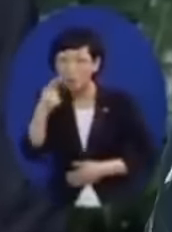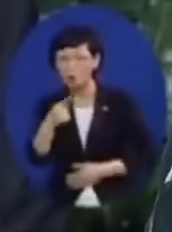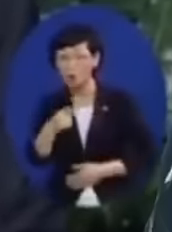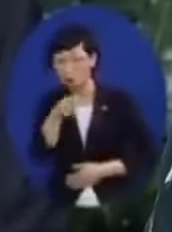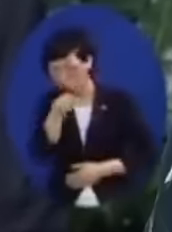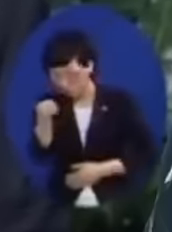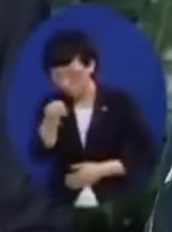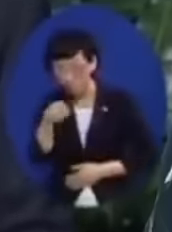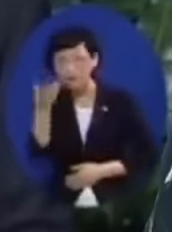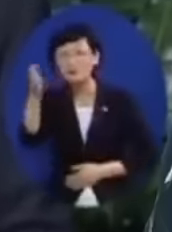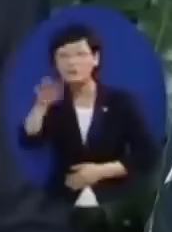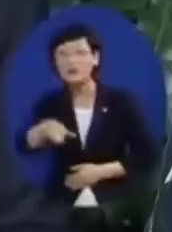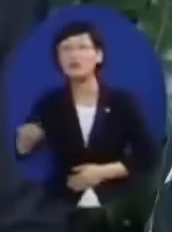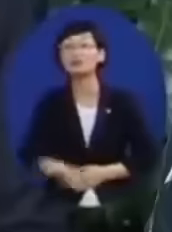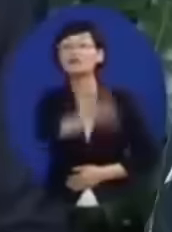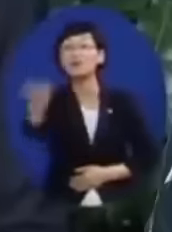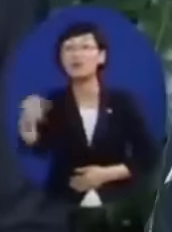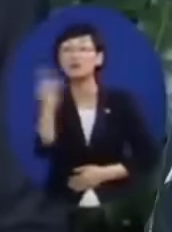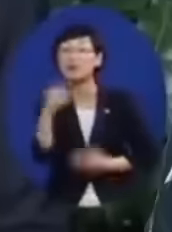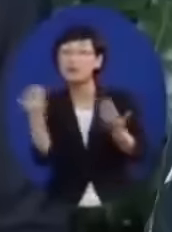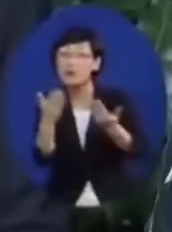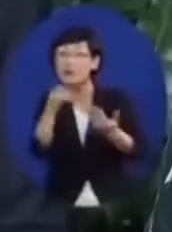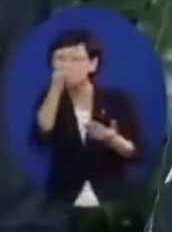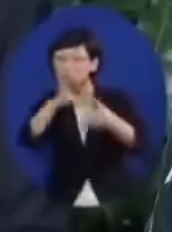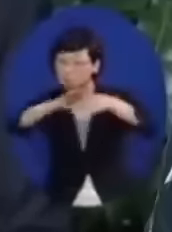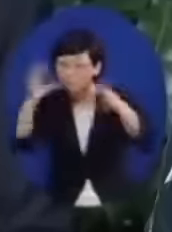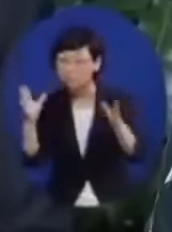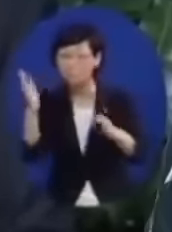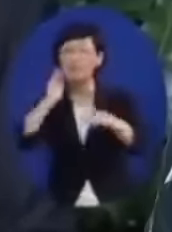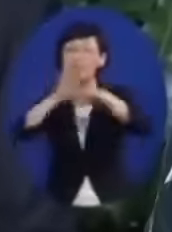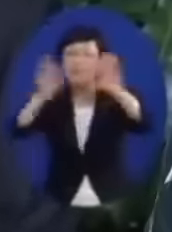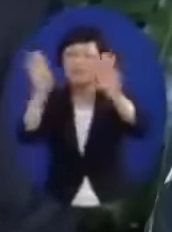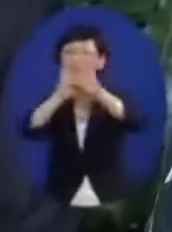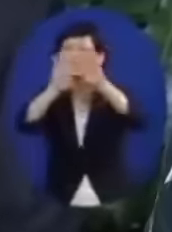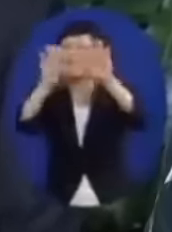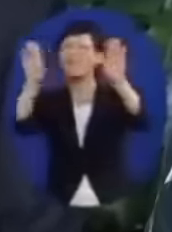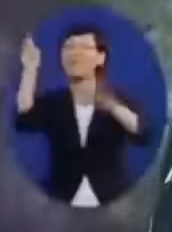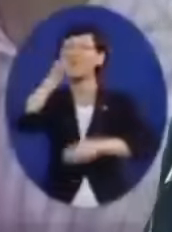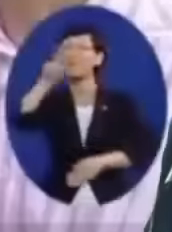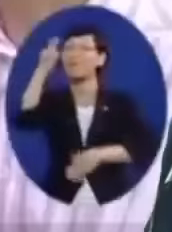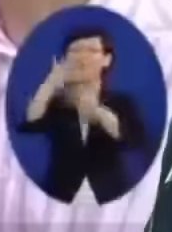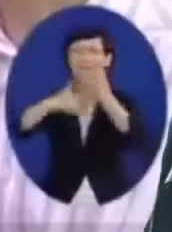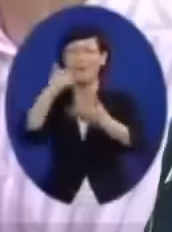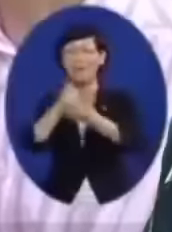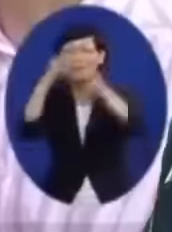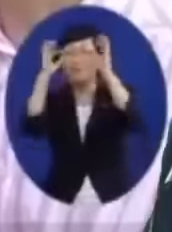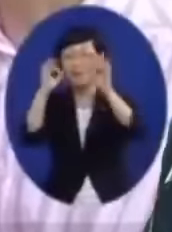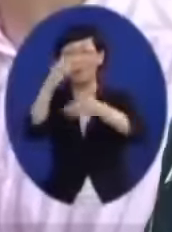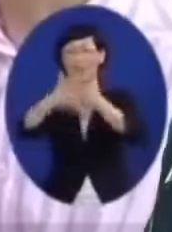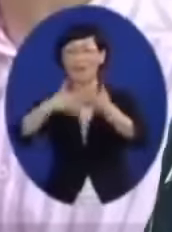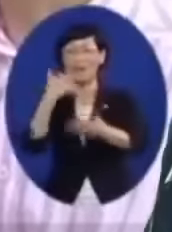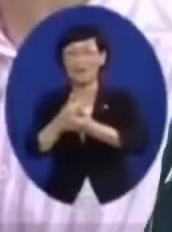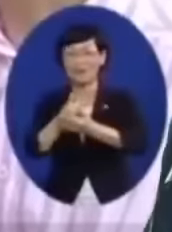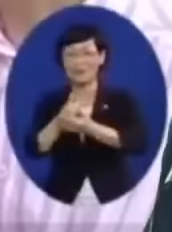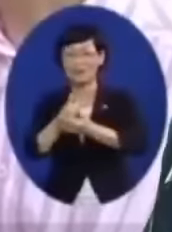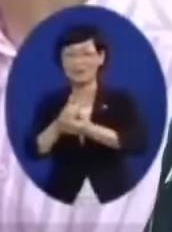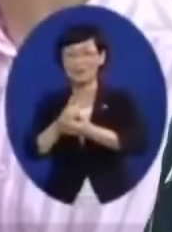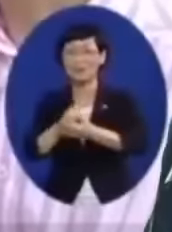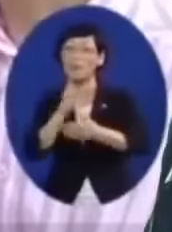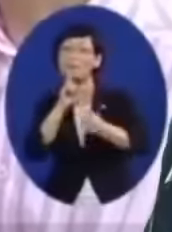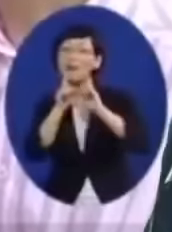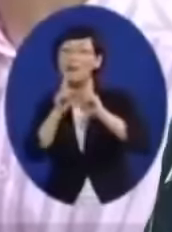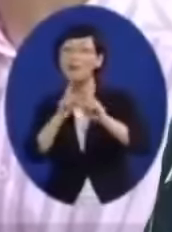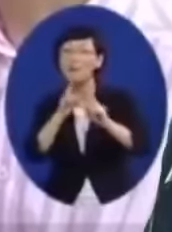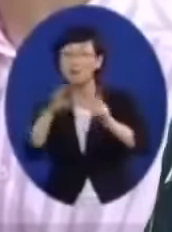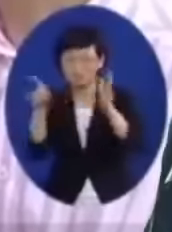것입니다. 그러나 우리는 무슨 일이 생겨도 열린 문을 통하여 하나님을 바라보고 하나님과 대화하고 하나님